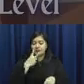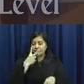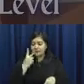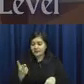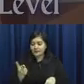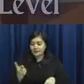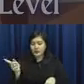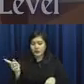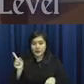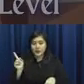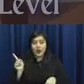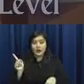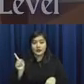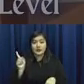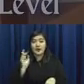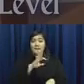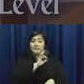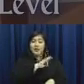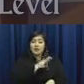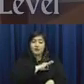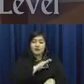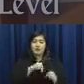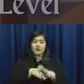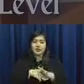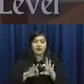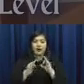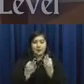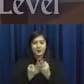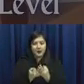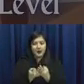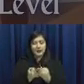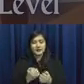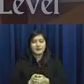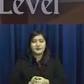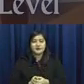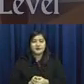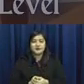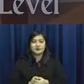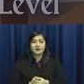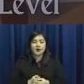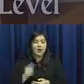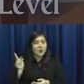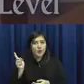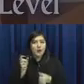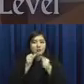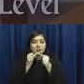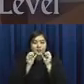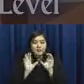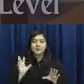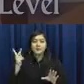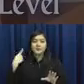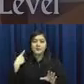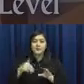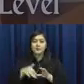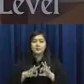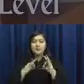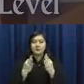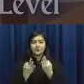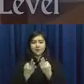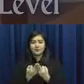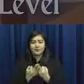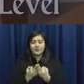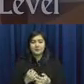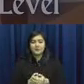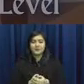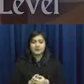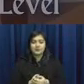anong advantage meron sana tayo sa pamilya natin. Eh. Yeah. Anong sanang blessing meron tayo sa pamilya po natin? You see, what